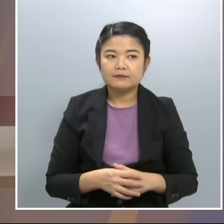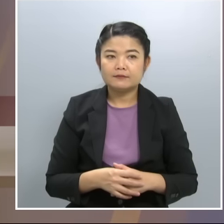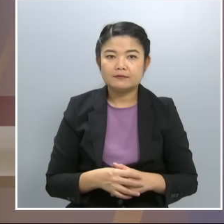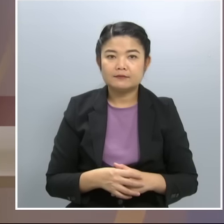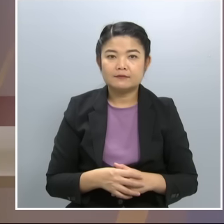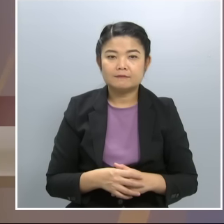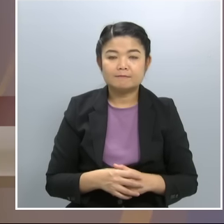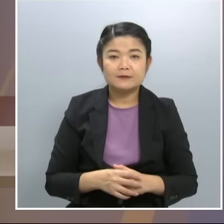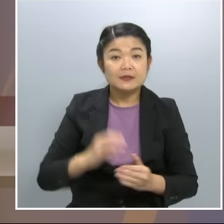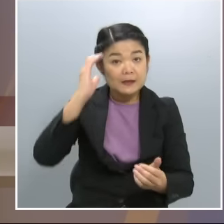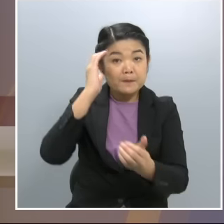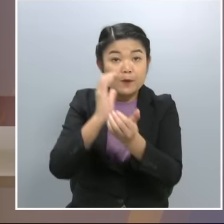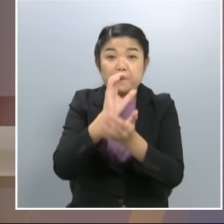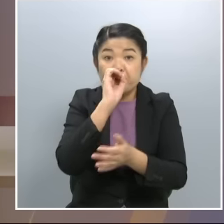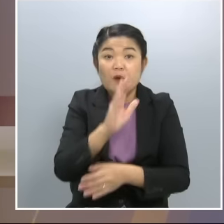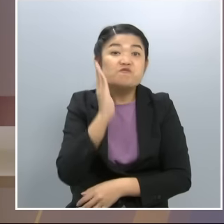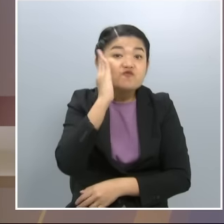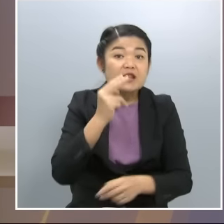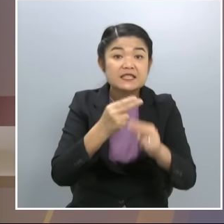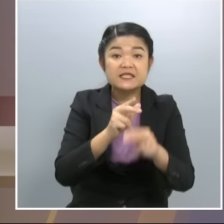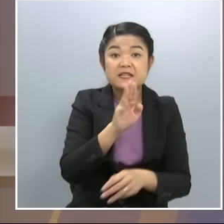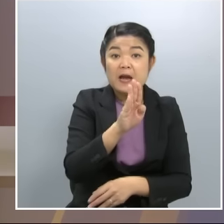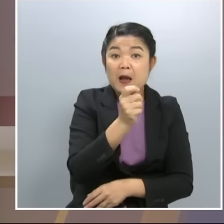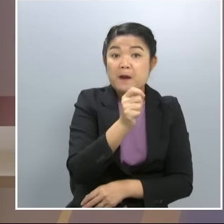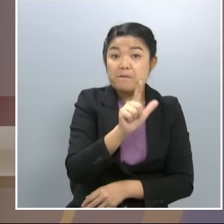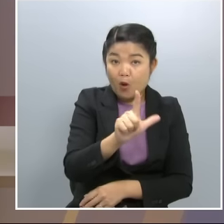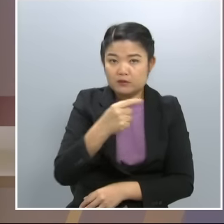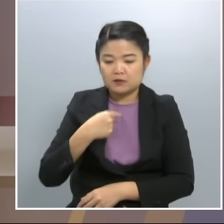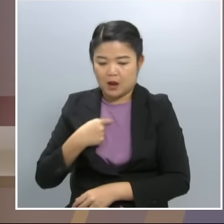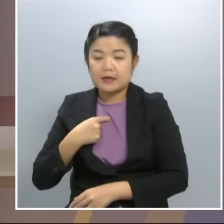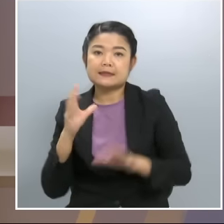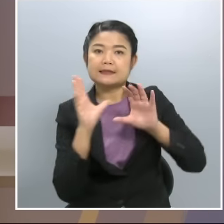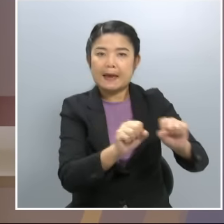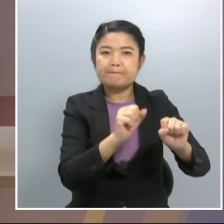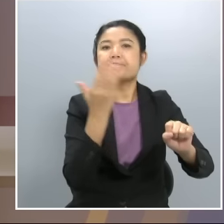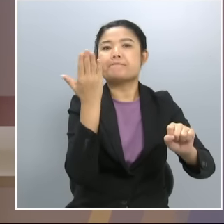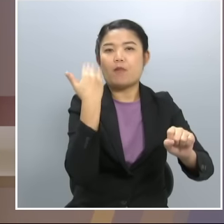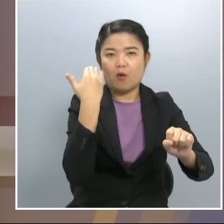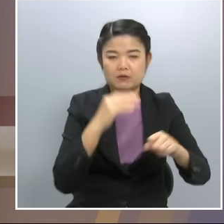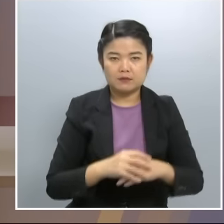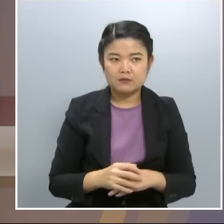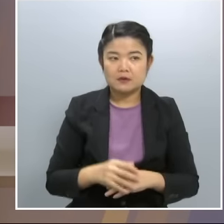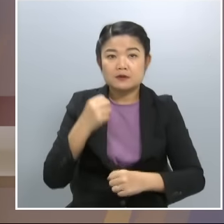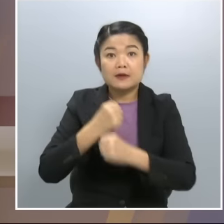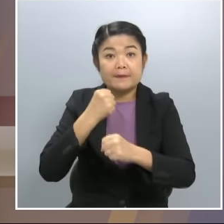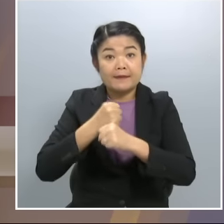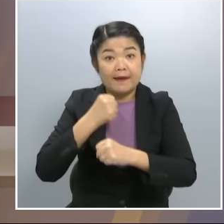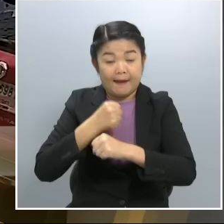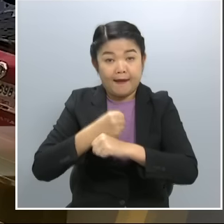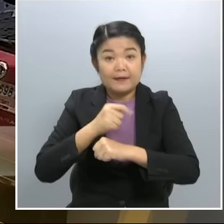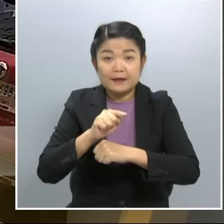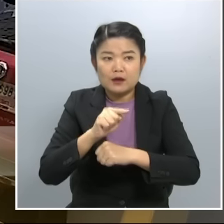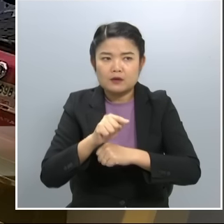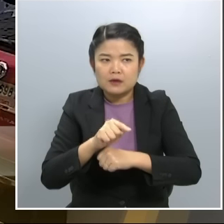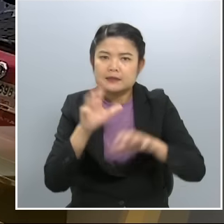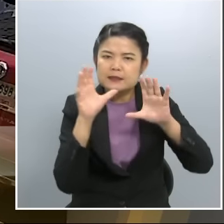ธีรเดชบอกบอลปากแหว่งเคยถูกพลบตรีธีรเดชจับมาตอนนั้นอยู่กองปราบตอนสมัยที่เป็นสารวัตรอ่ะค่ะแล้วตอนจับมีการ